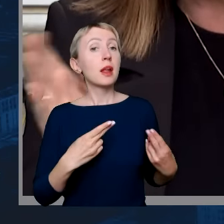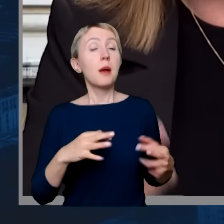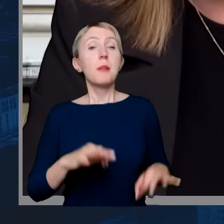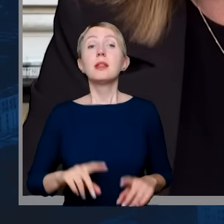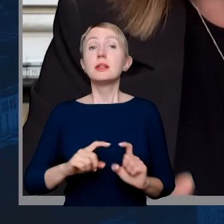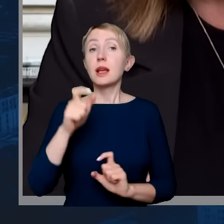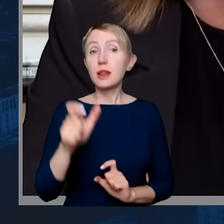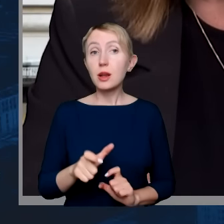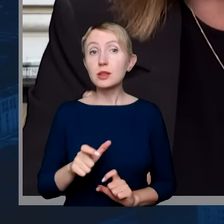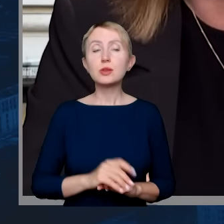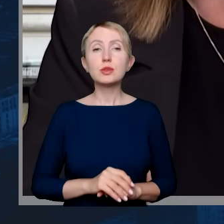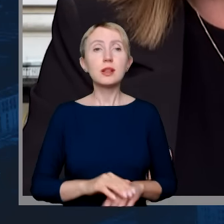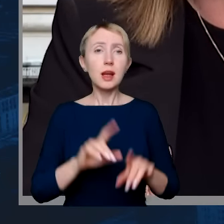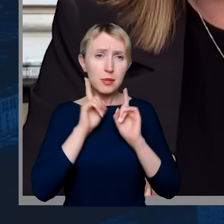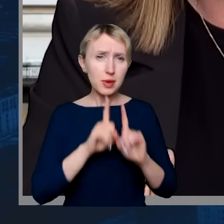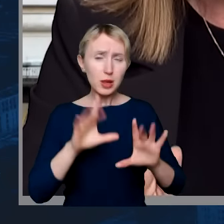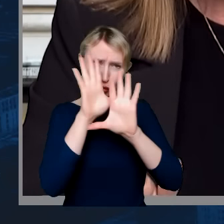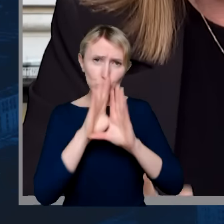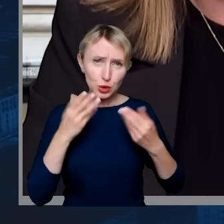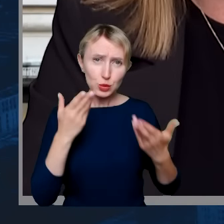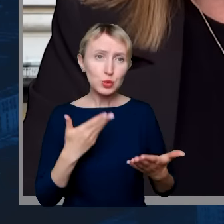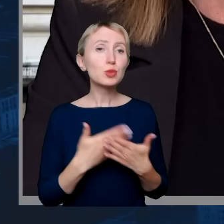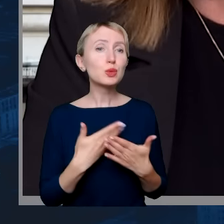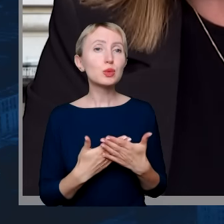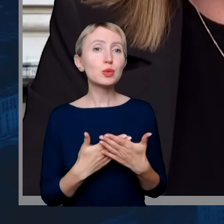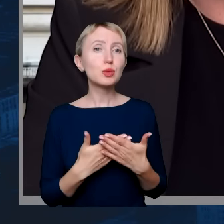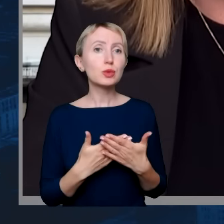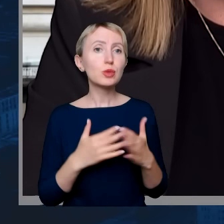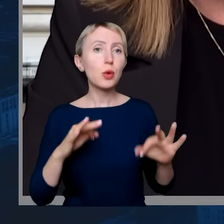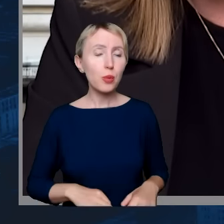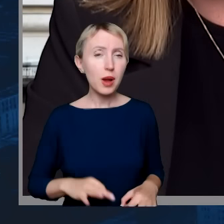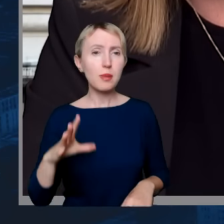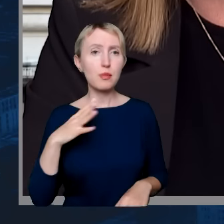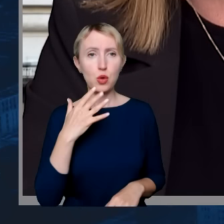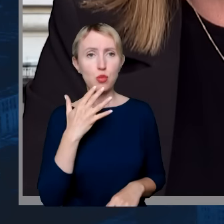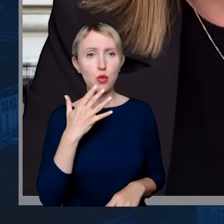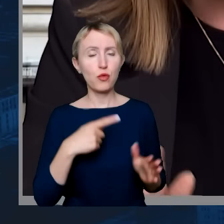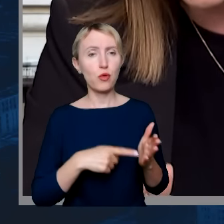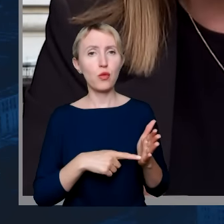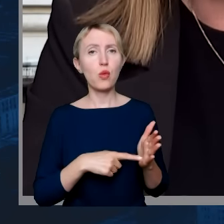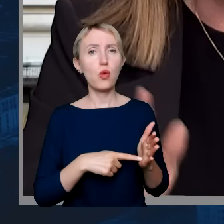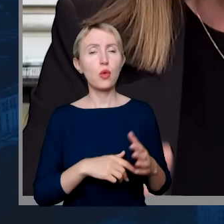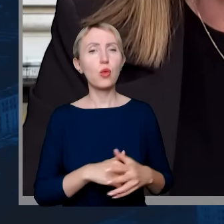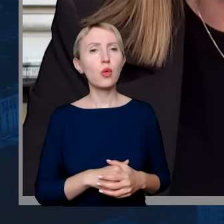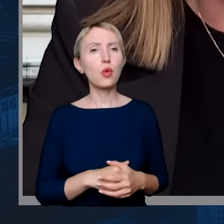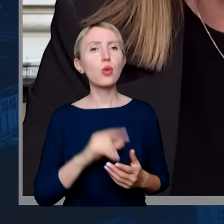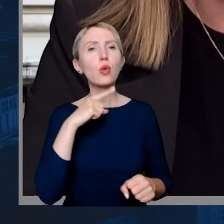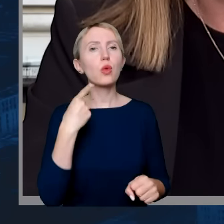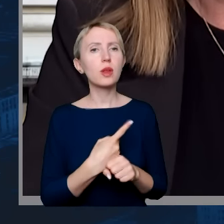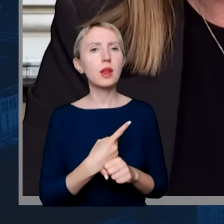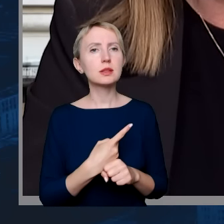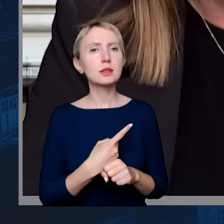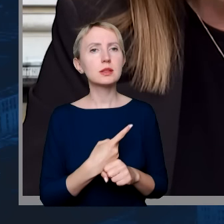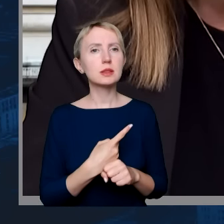ogóle wielkie, naprawdę wielki szacunek za to, co pan powiedział w kontekście decyzji między innymi